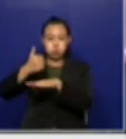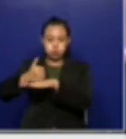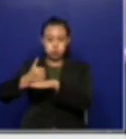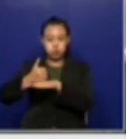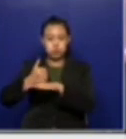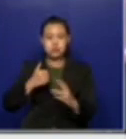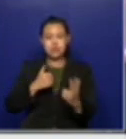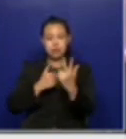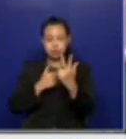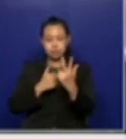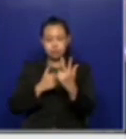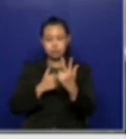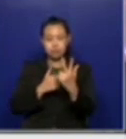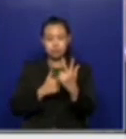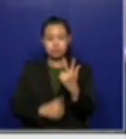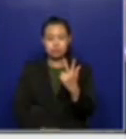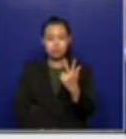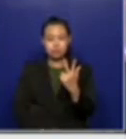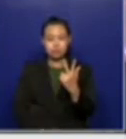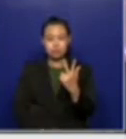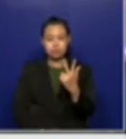ป